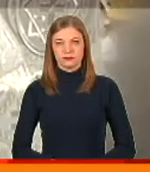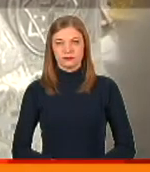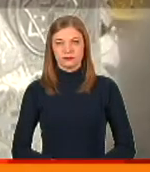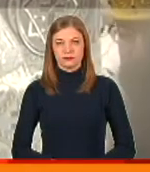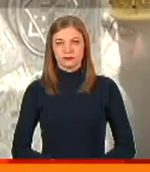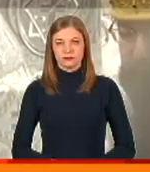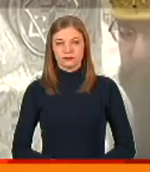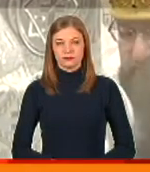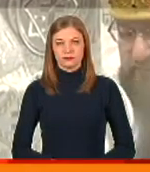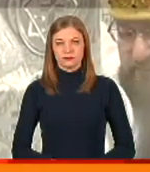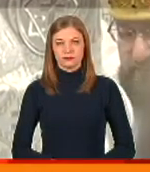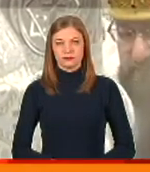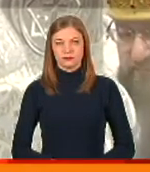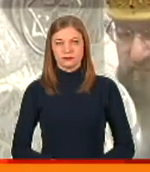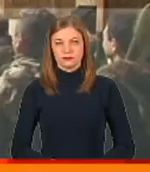помолимо.